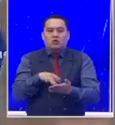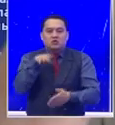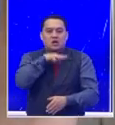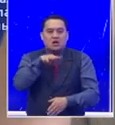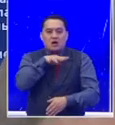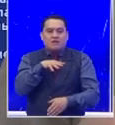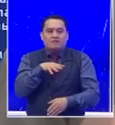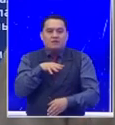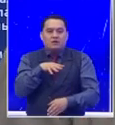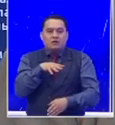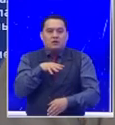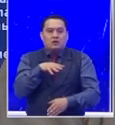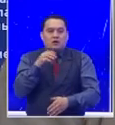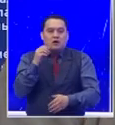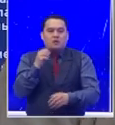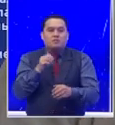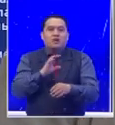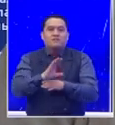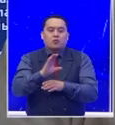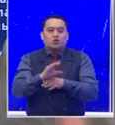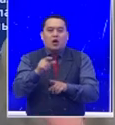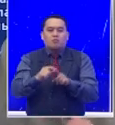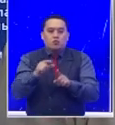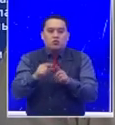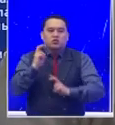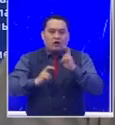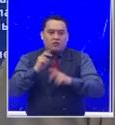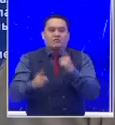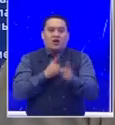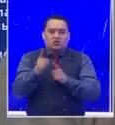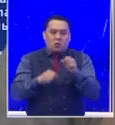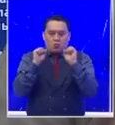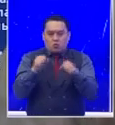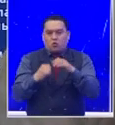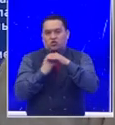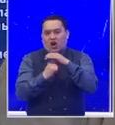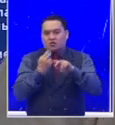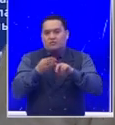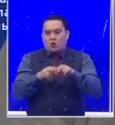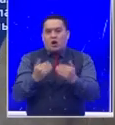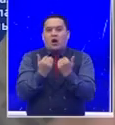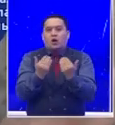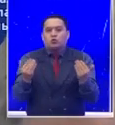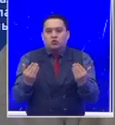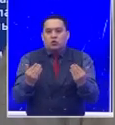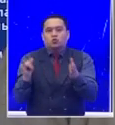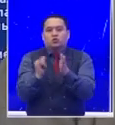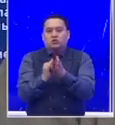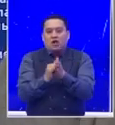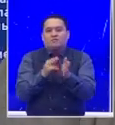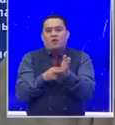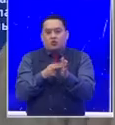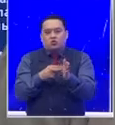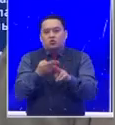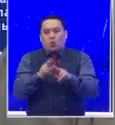пуля уходила в Великую Отечественную войну. Но это же можно сделать, это восстановить шахты, сделать как музей, поставить туда паровоз, который